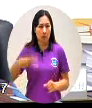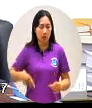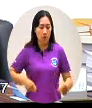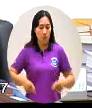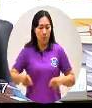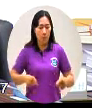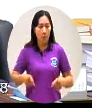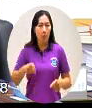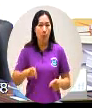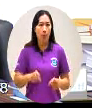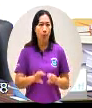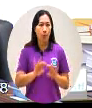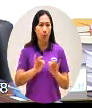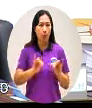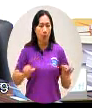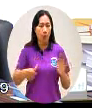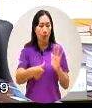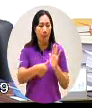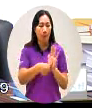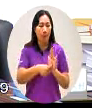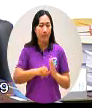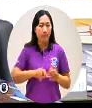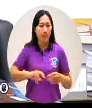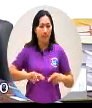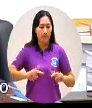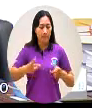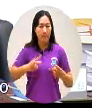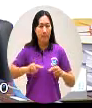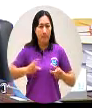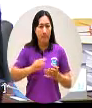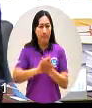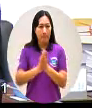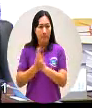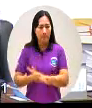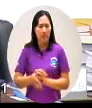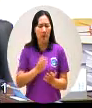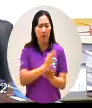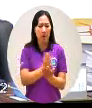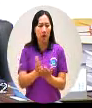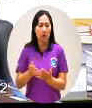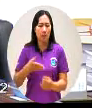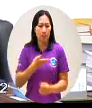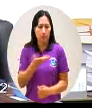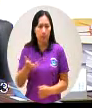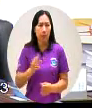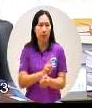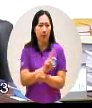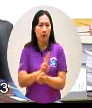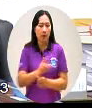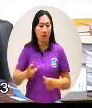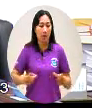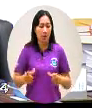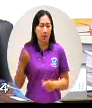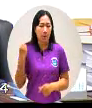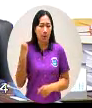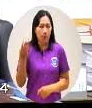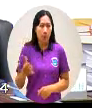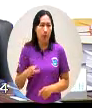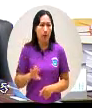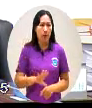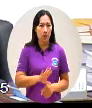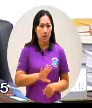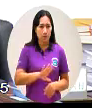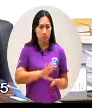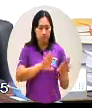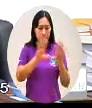脉的改变也好，我想会当予恁们一个新的面貌包括政策的